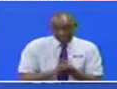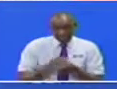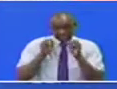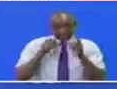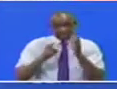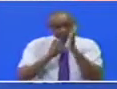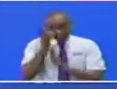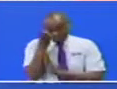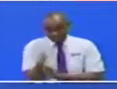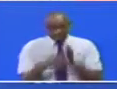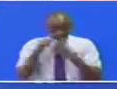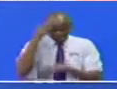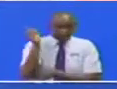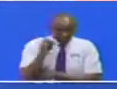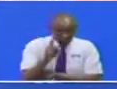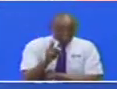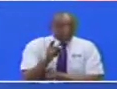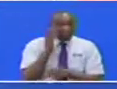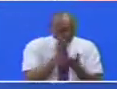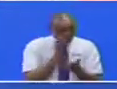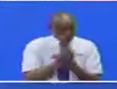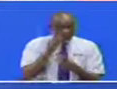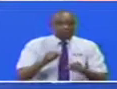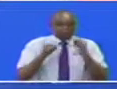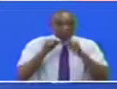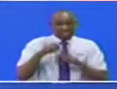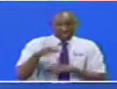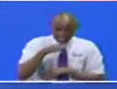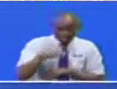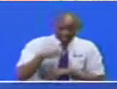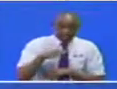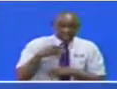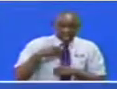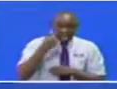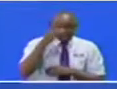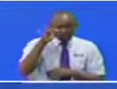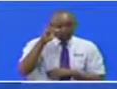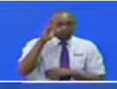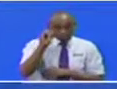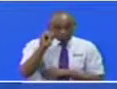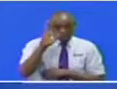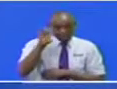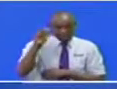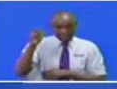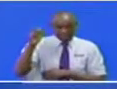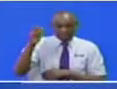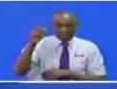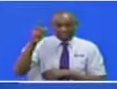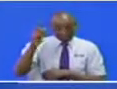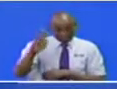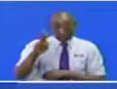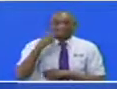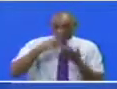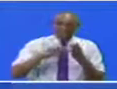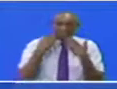maendeleo chuo kikuu cha Nairobi, na vile vile mkurugenzi katika eneo hili katika ile shirika la Afro Barometer, tunasema asante sana, na vile vile